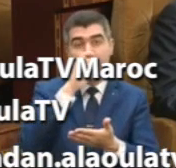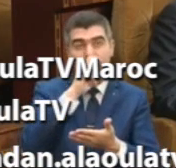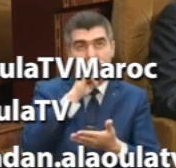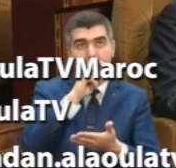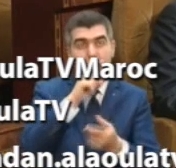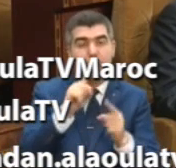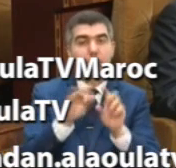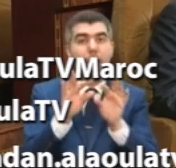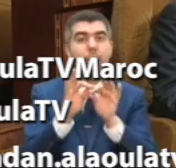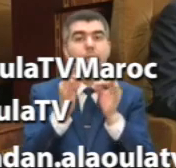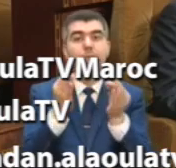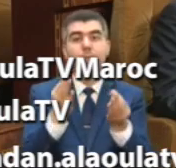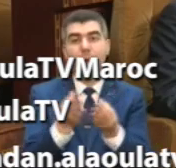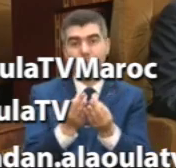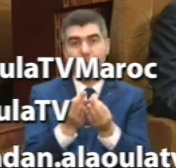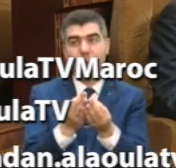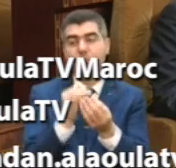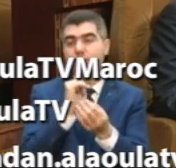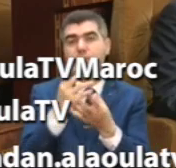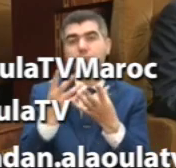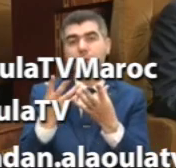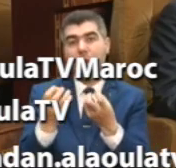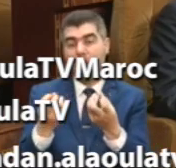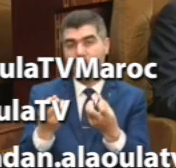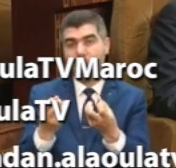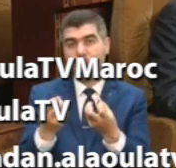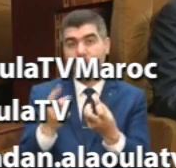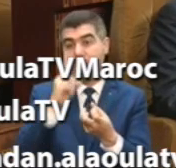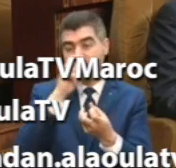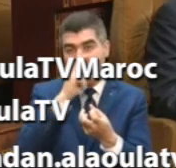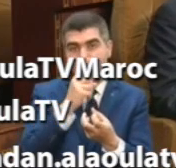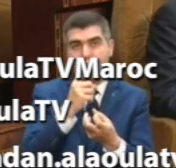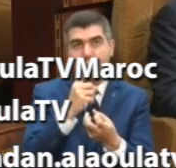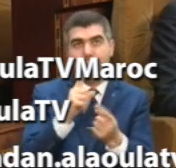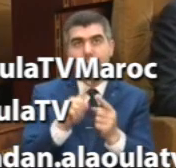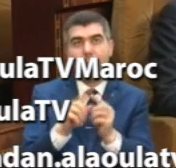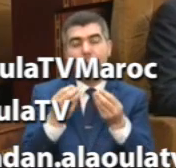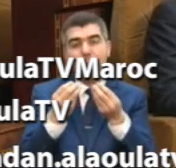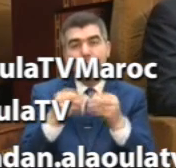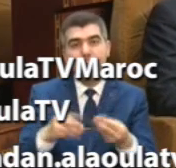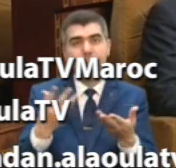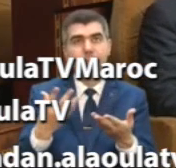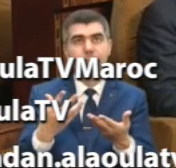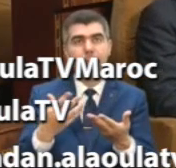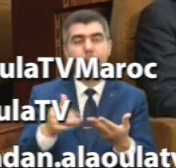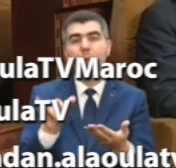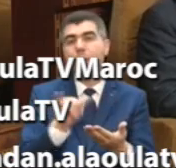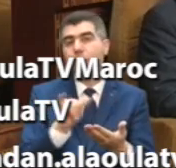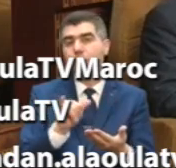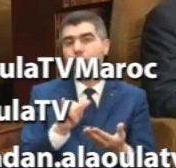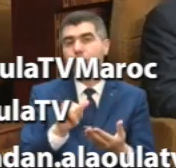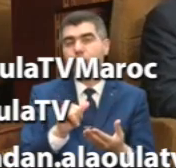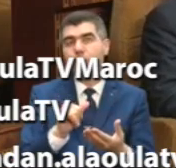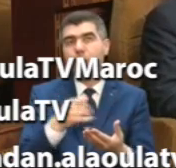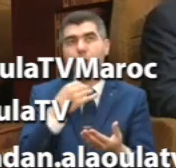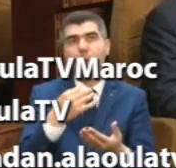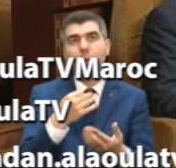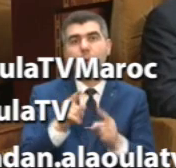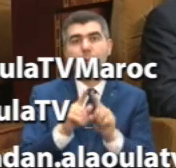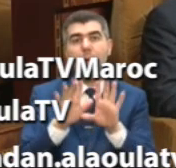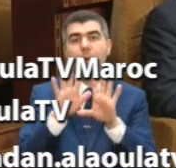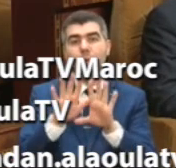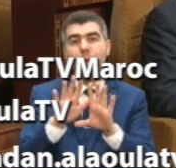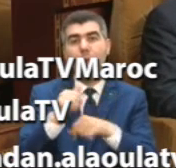ديال الاسر تتمشي ضحايا وتتمشي في افلاس، لان شنو الذنب ديالها؟ اذا دازت 10 سنين